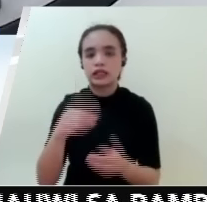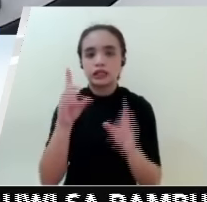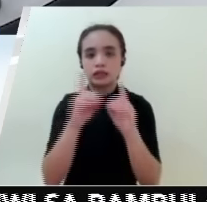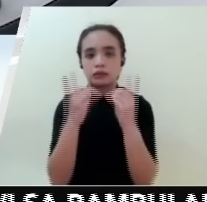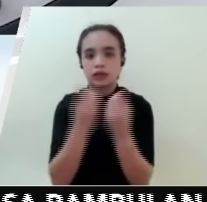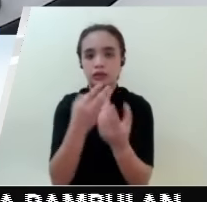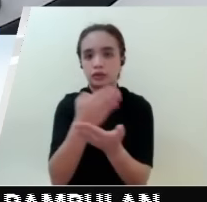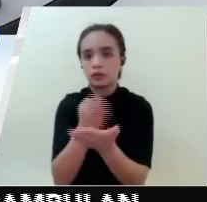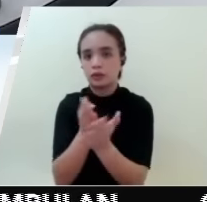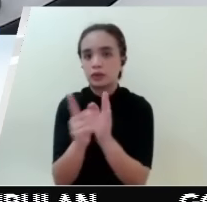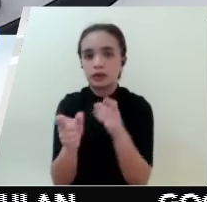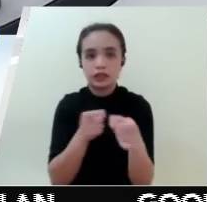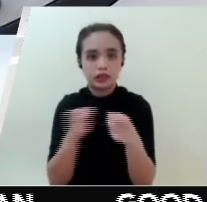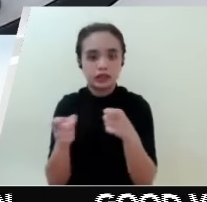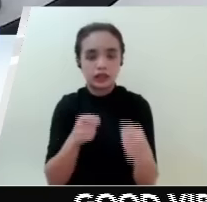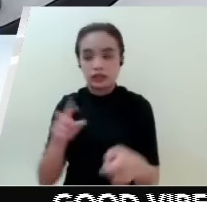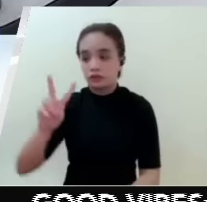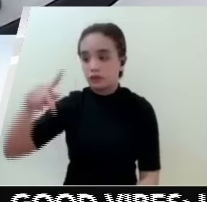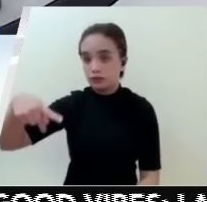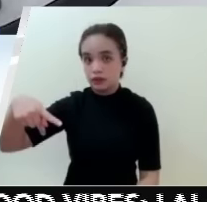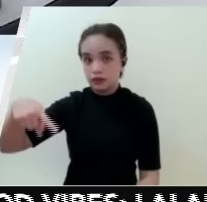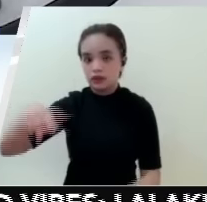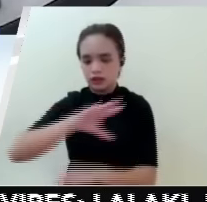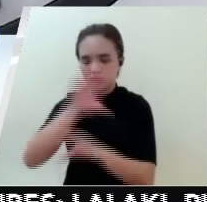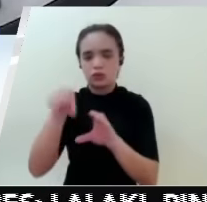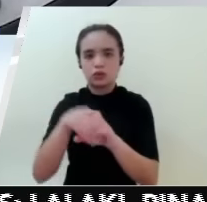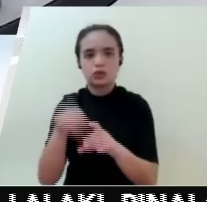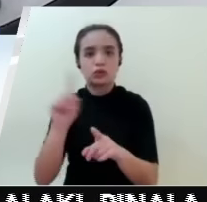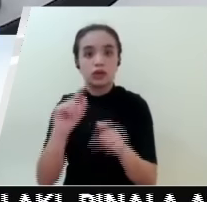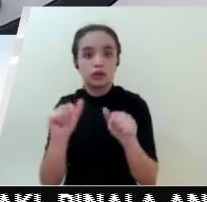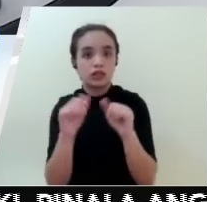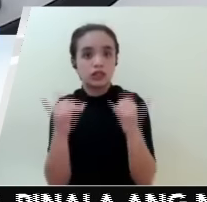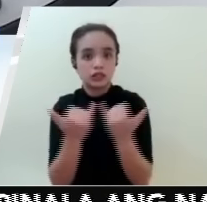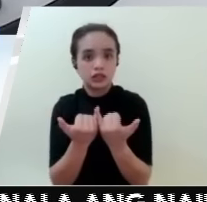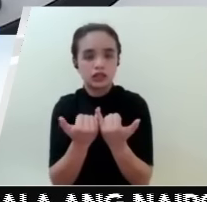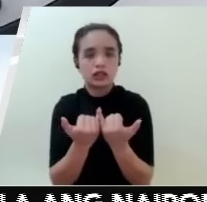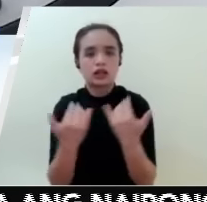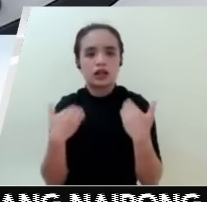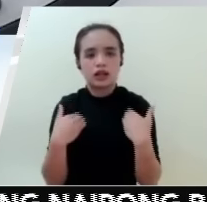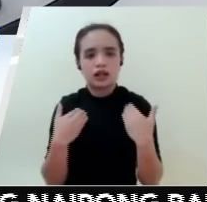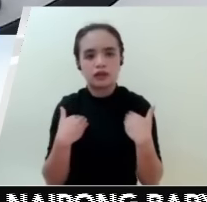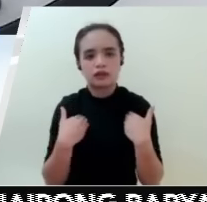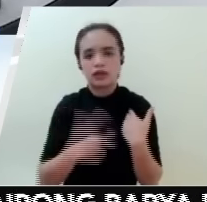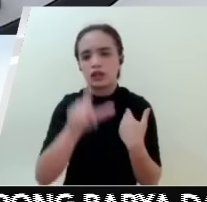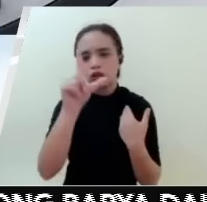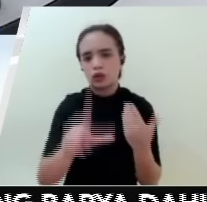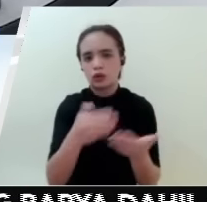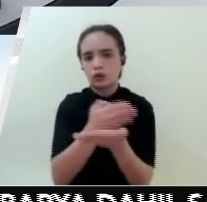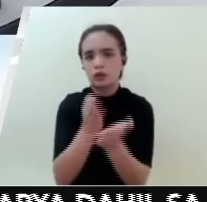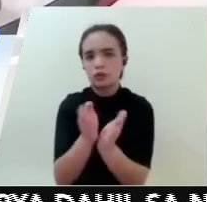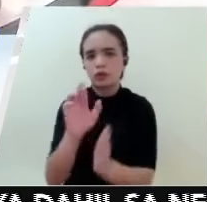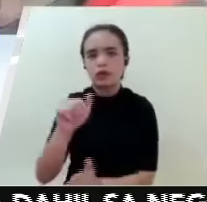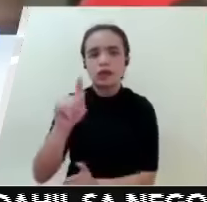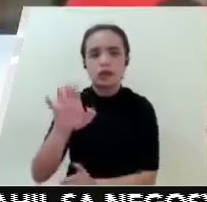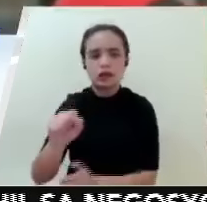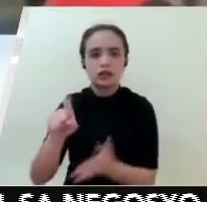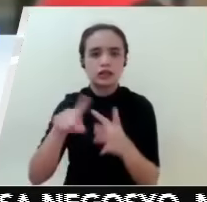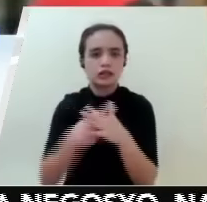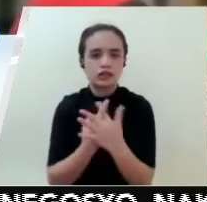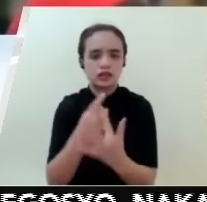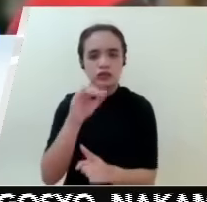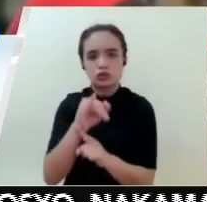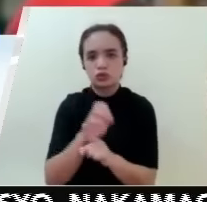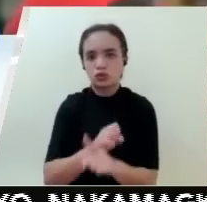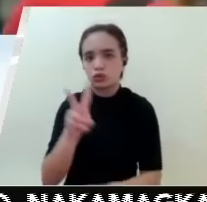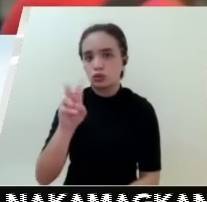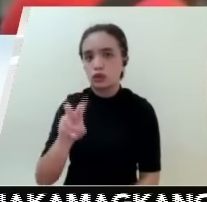ang Office of the Vice President sa mga ahensyang may mababang budget utilization rates as of June 2024. Ang alam ko ang